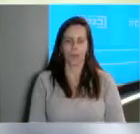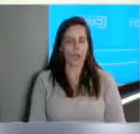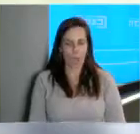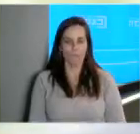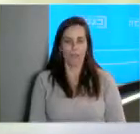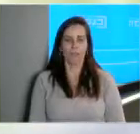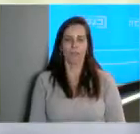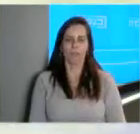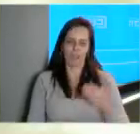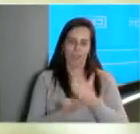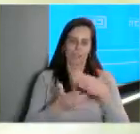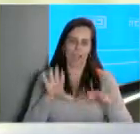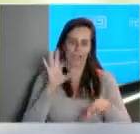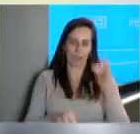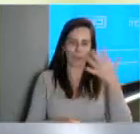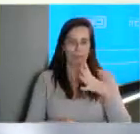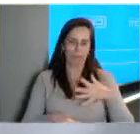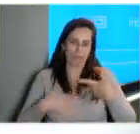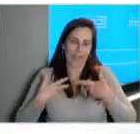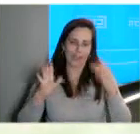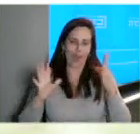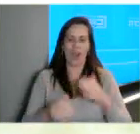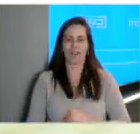טוב, אז אחרי שהצבעתי, היה מרגש נורא.